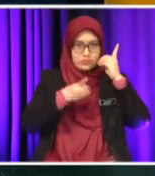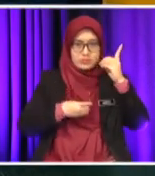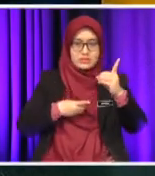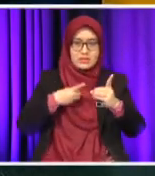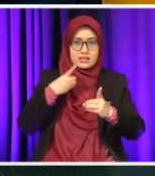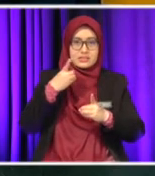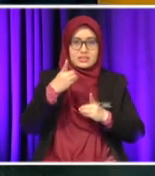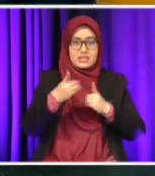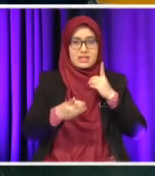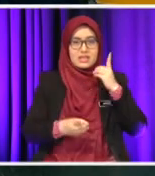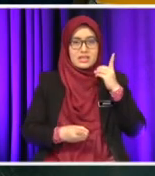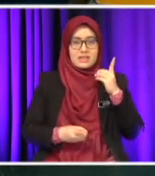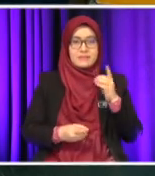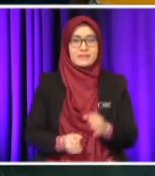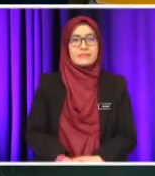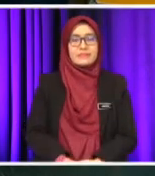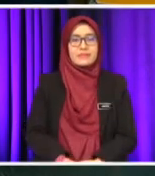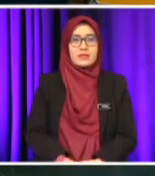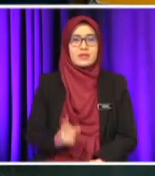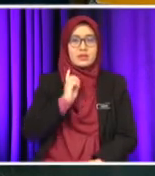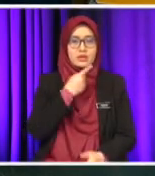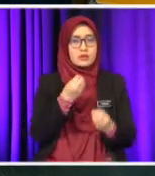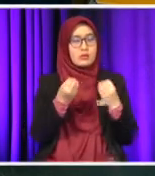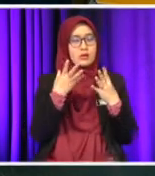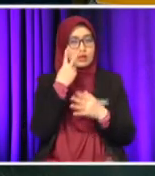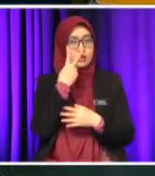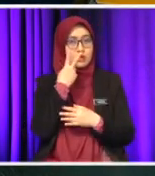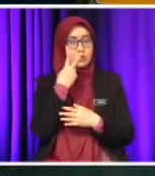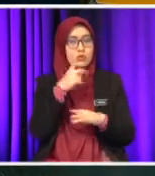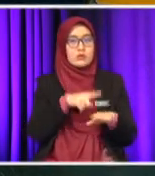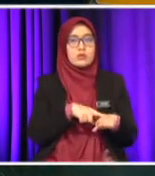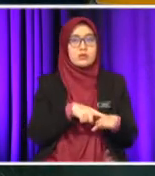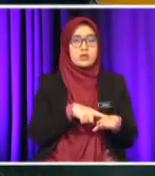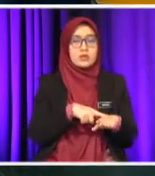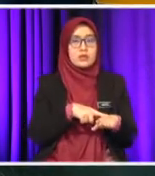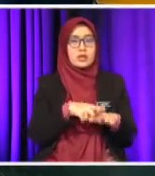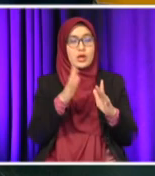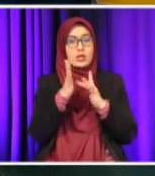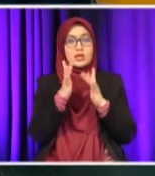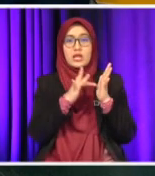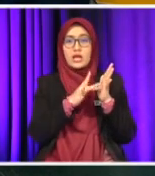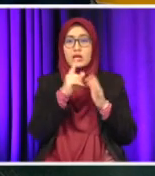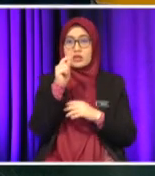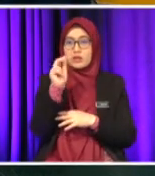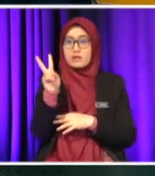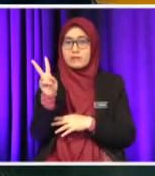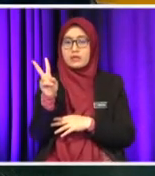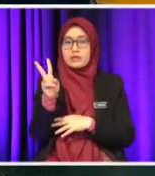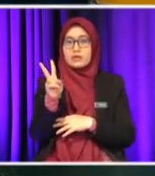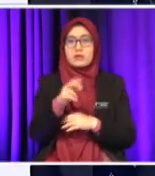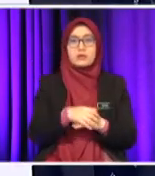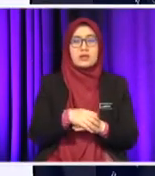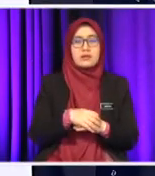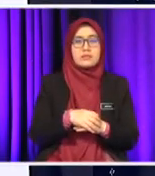demonstrasi ini kita banyak tengok di media-media elektronik seperti